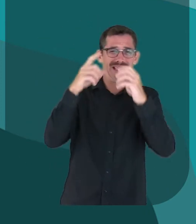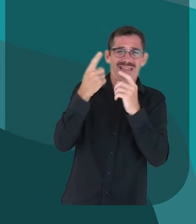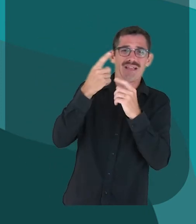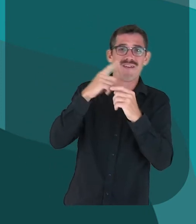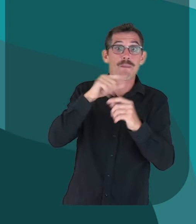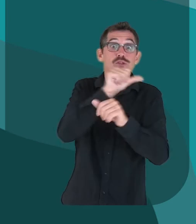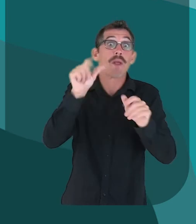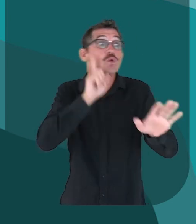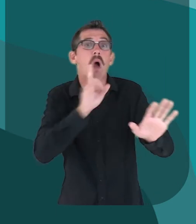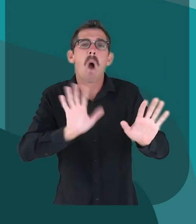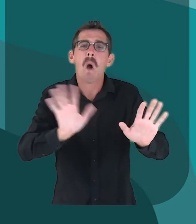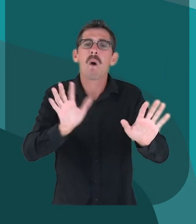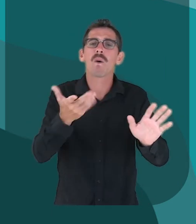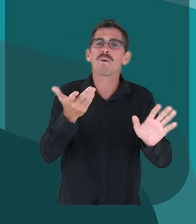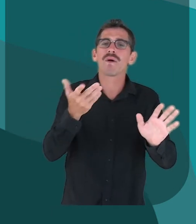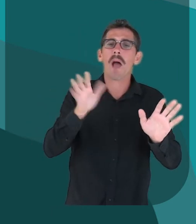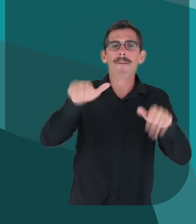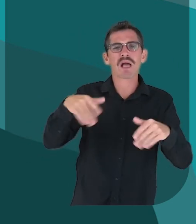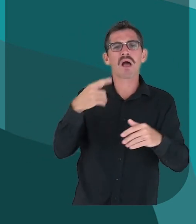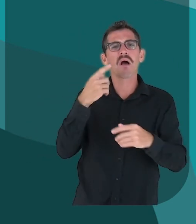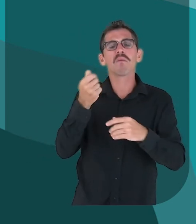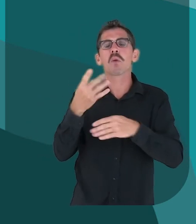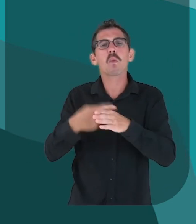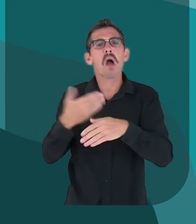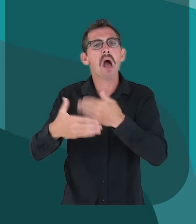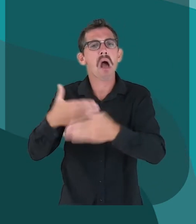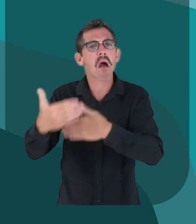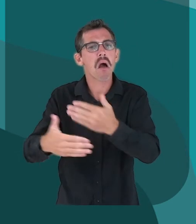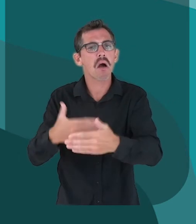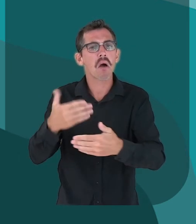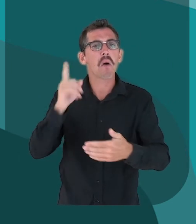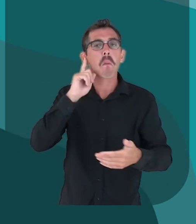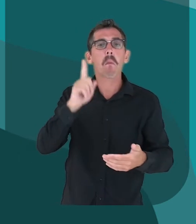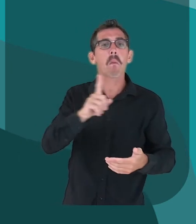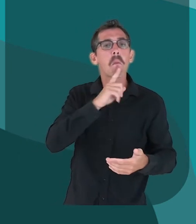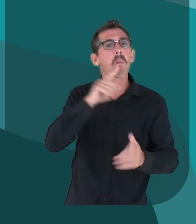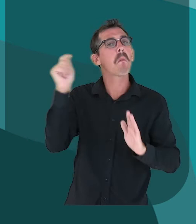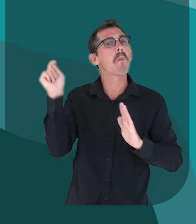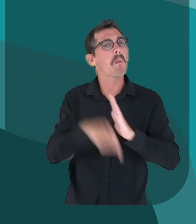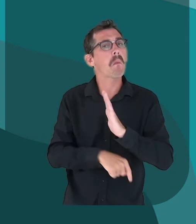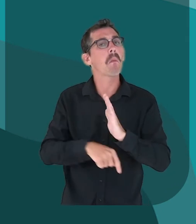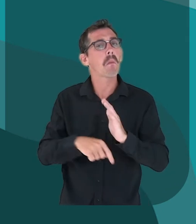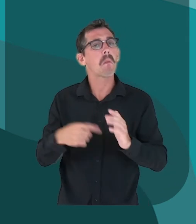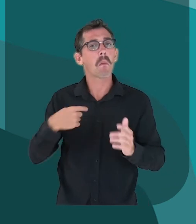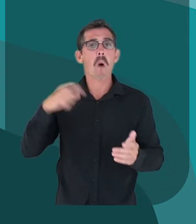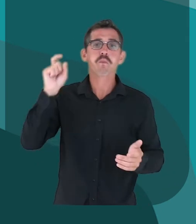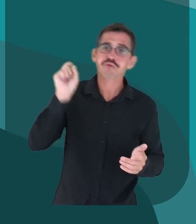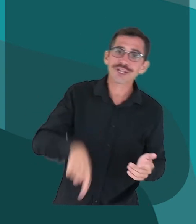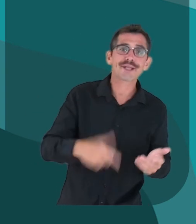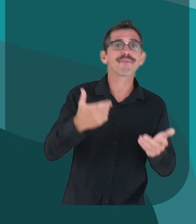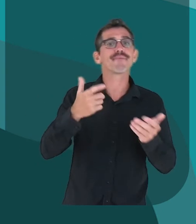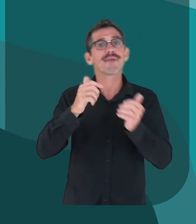que la surdité. Puis, après à peine quelques mois de surdité totale, où est-ce que je